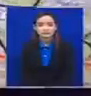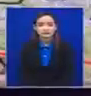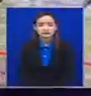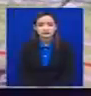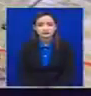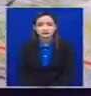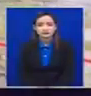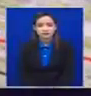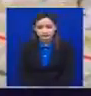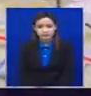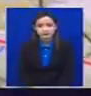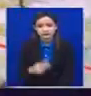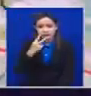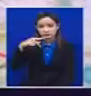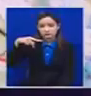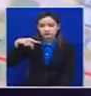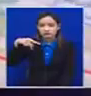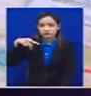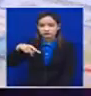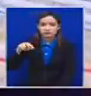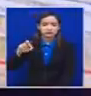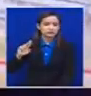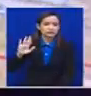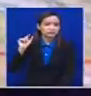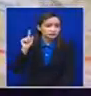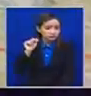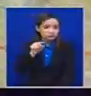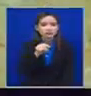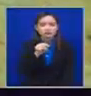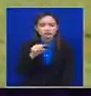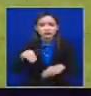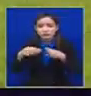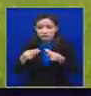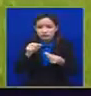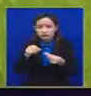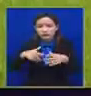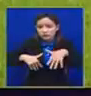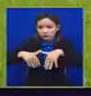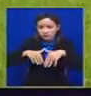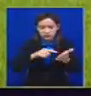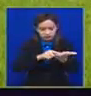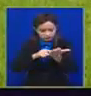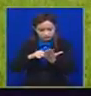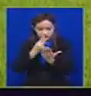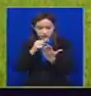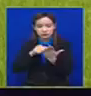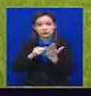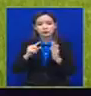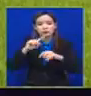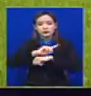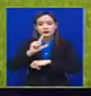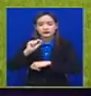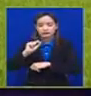การออกพระราชกฤษฎีกากำหนดเขตที่ดินที่จะเวนคืนซึ่งชาวบ้านเพิ่งจะได้รับรู้ข้อมูลในการประชุมเมื่อวันที่25มีนาค